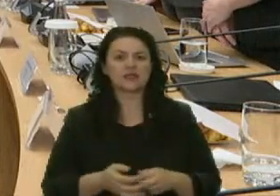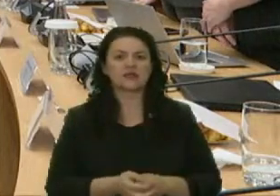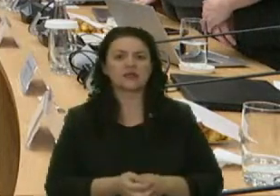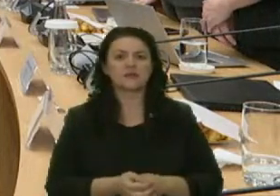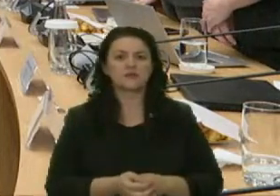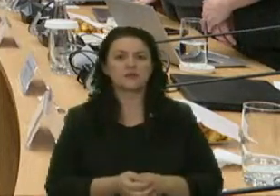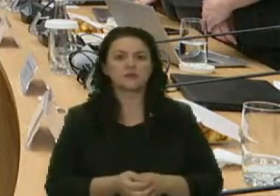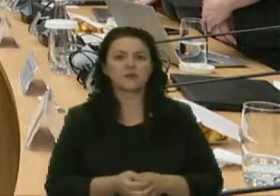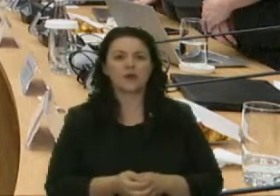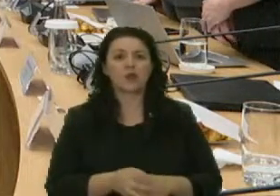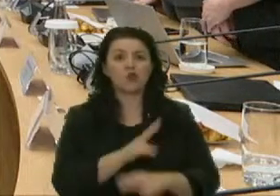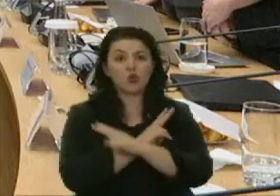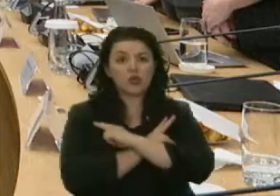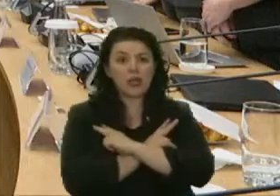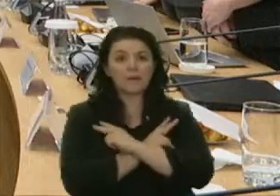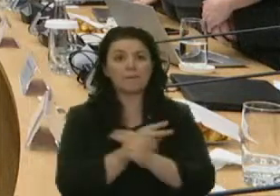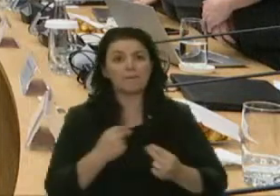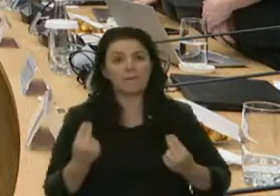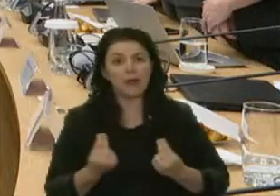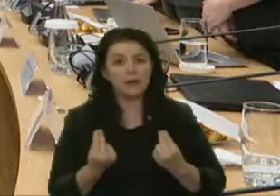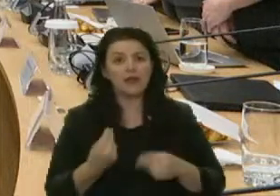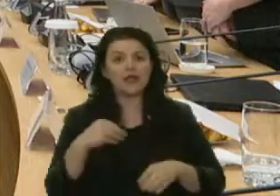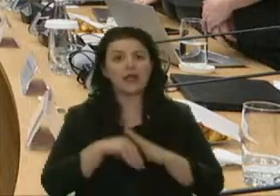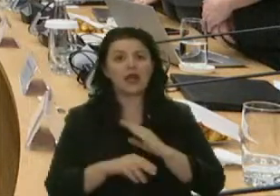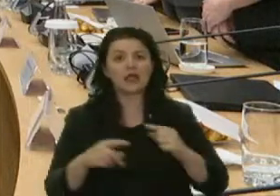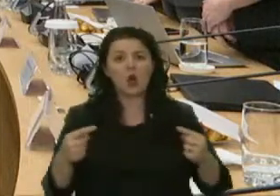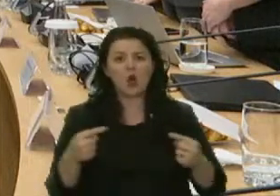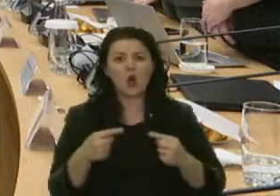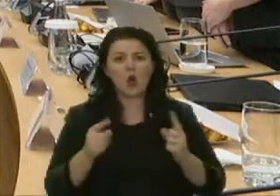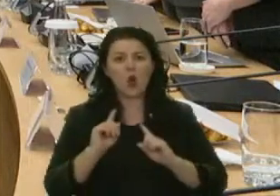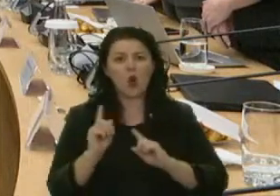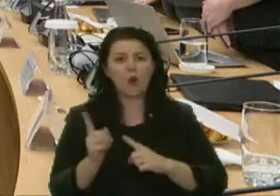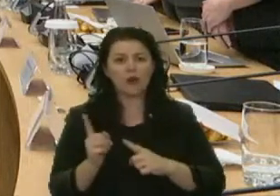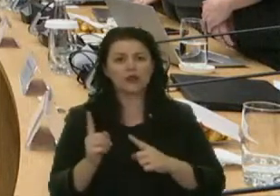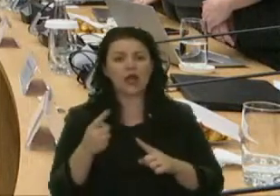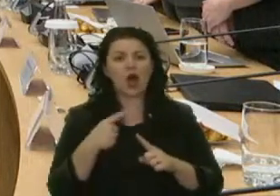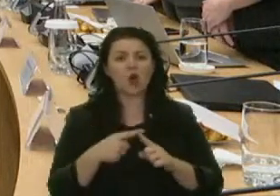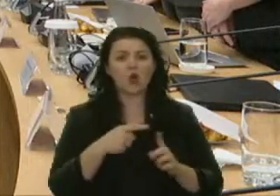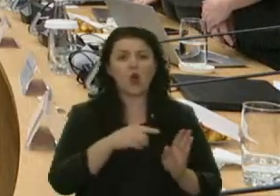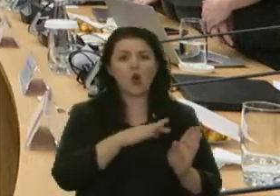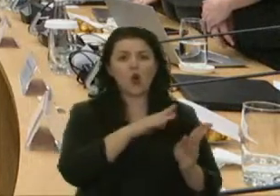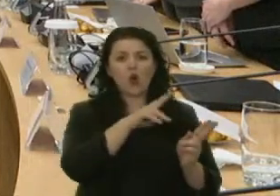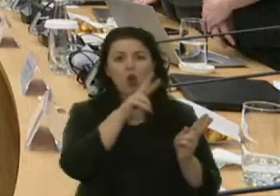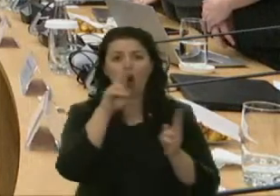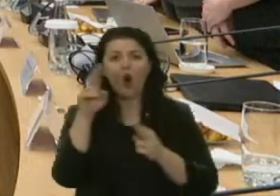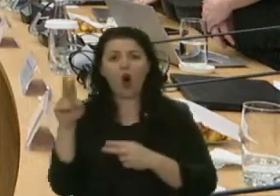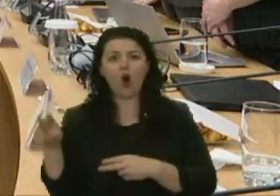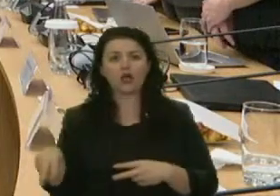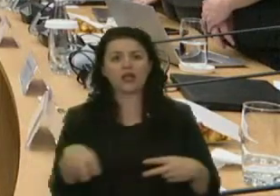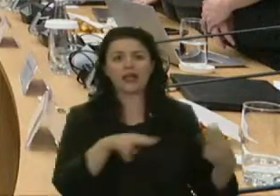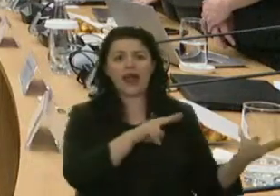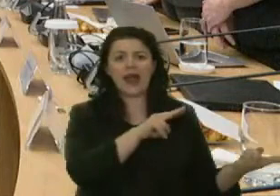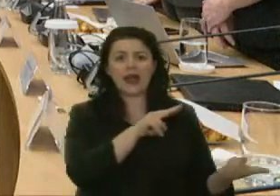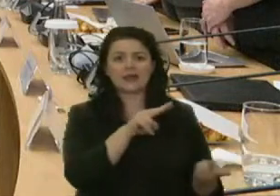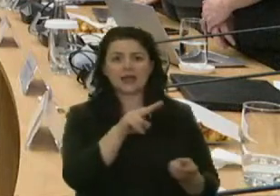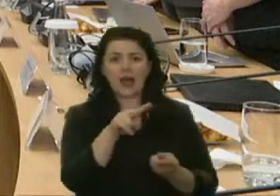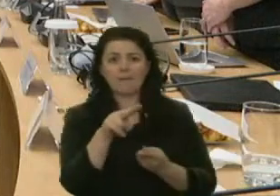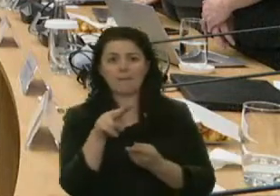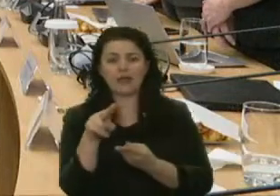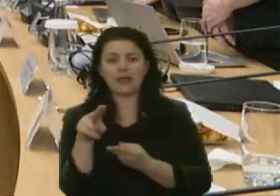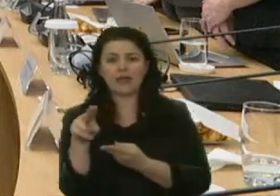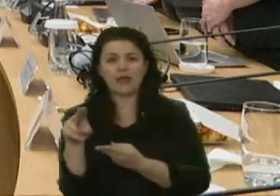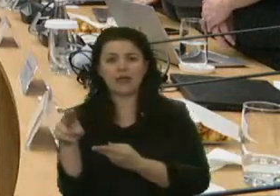preasfânt murim măine cu glorie